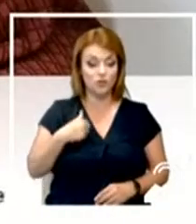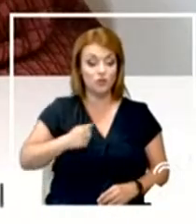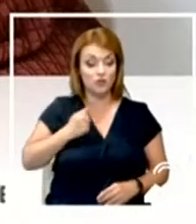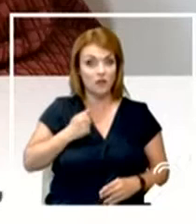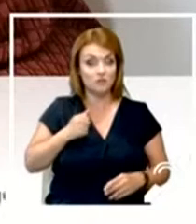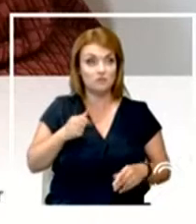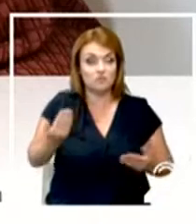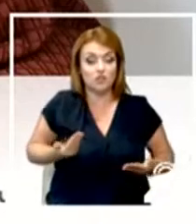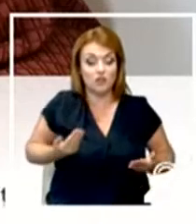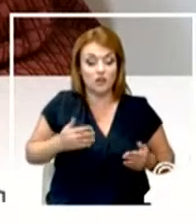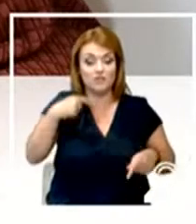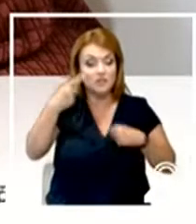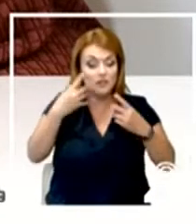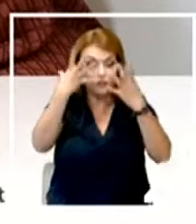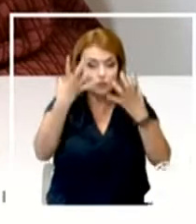all'oscuro,